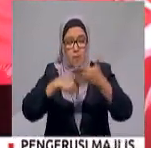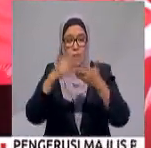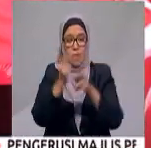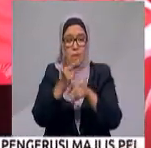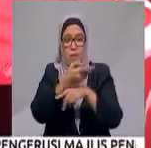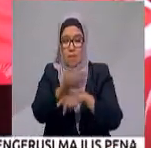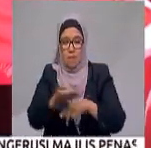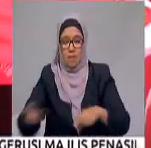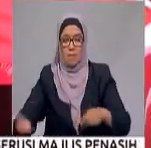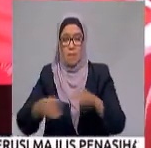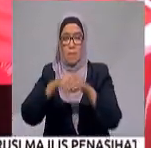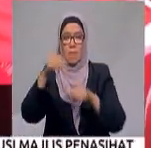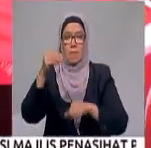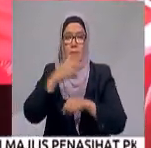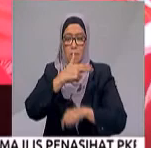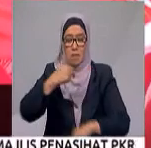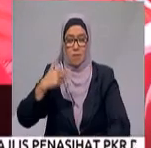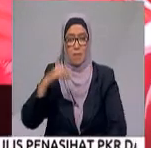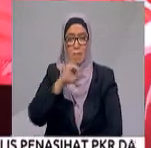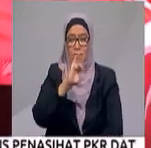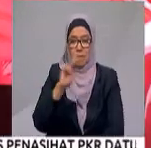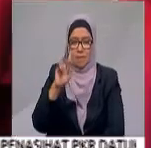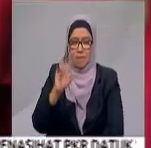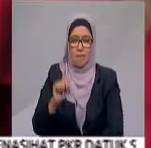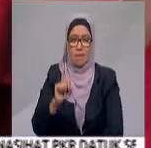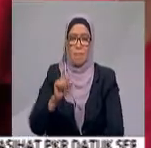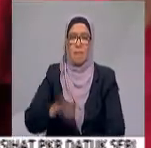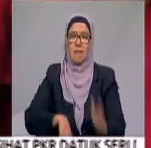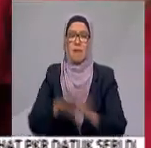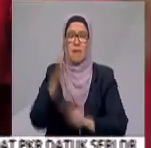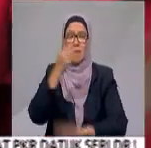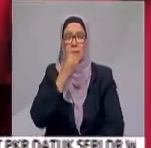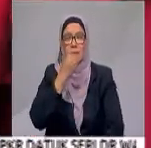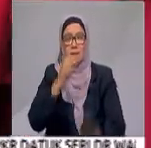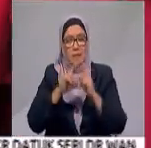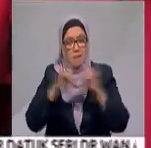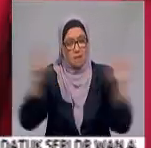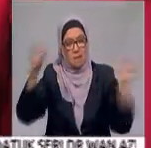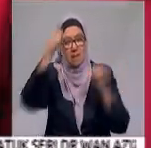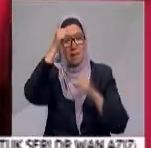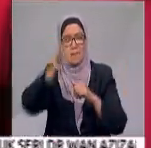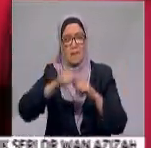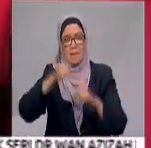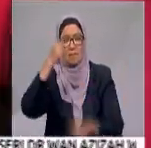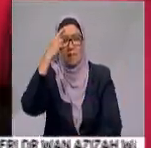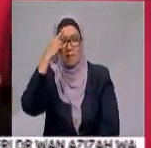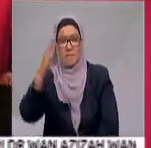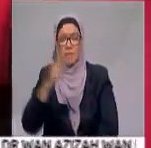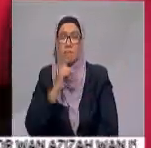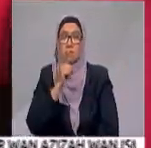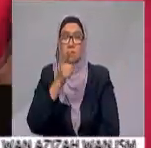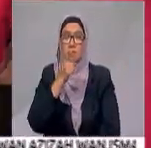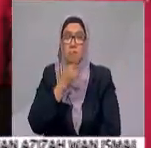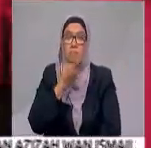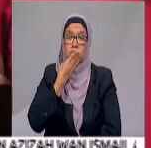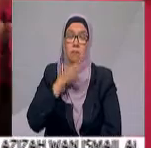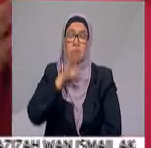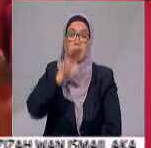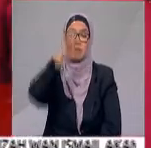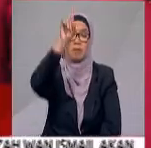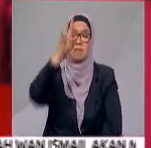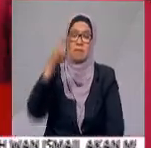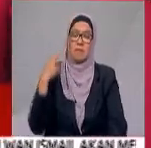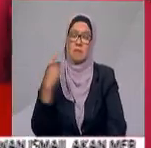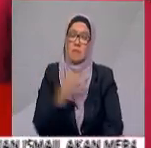kepada makanan-makanan khasnya yang sangat dirindui. Insya Allah, alhamdulillah kita terjalinlah dengan macam gini, kita kawan